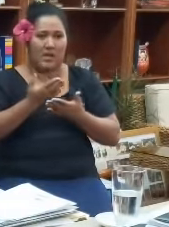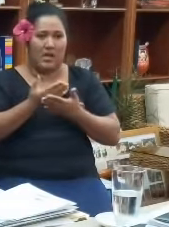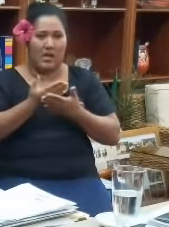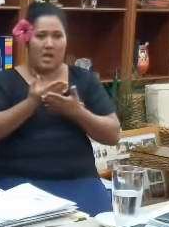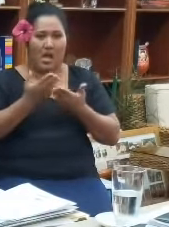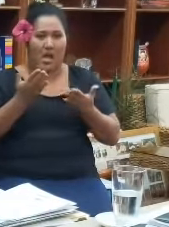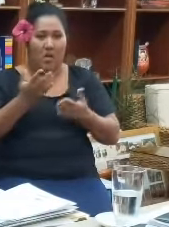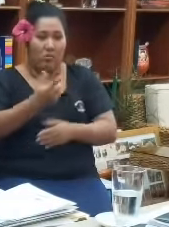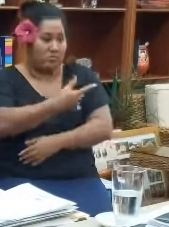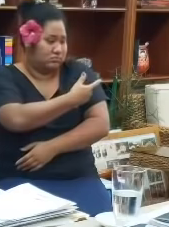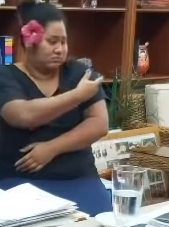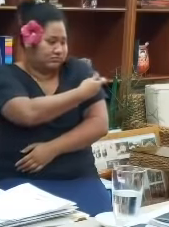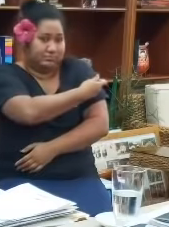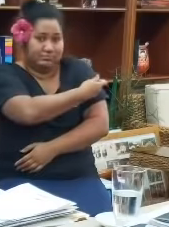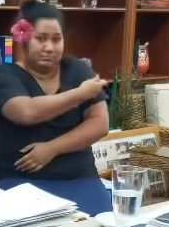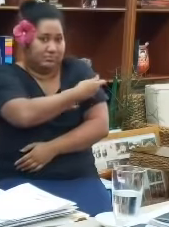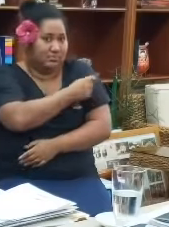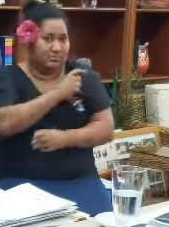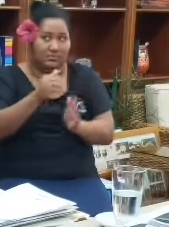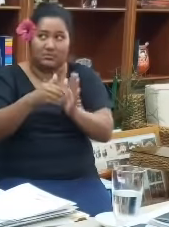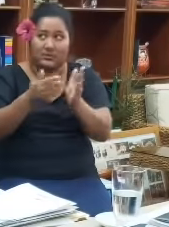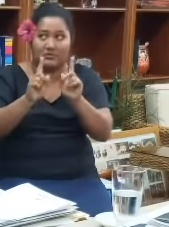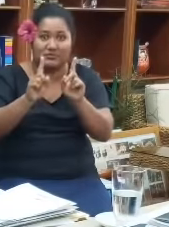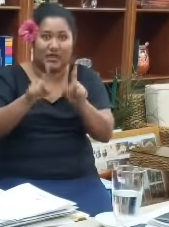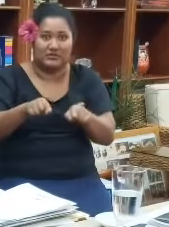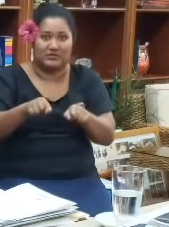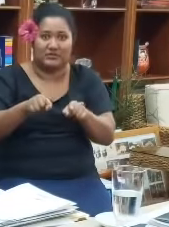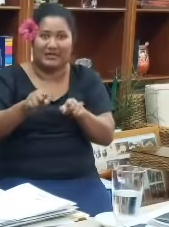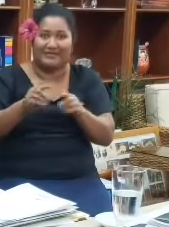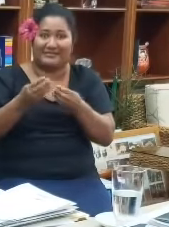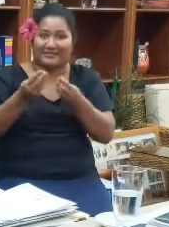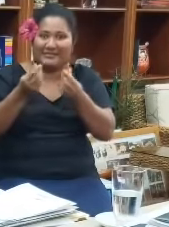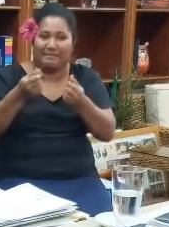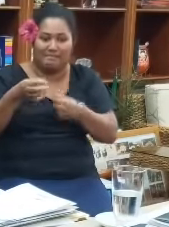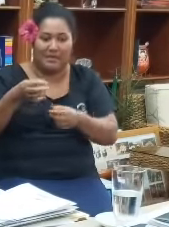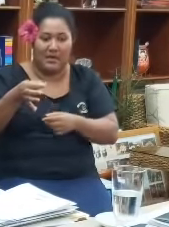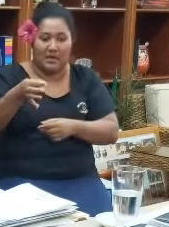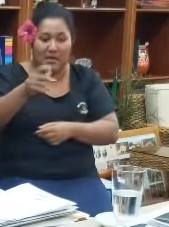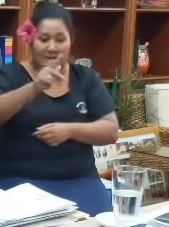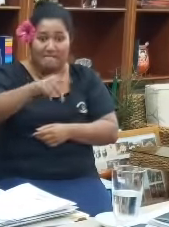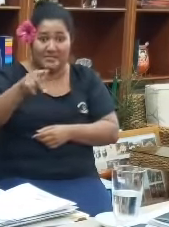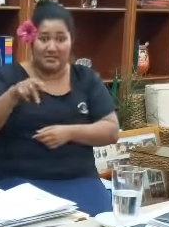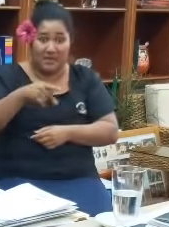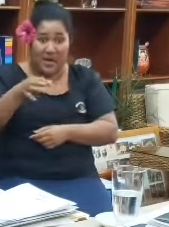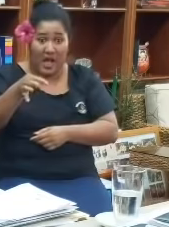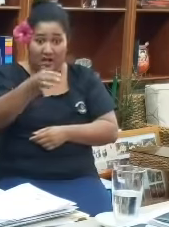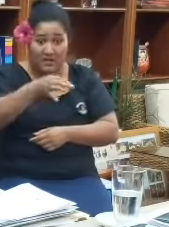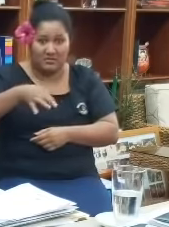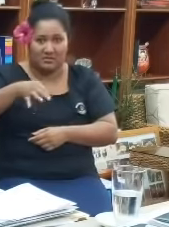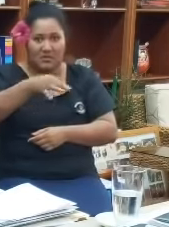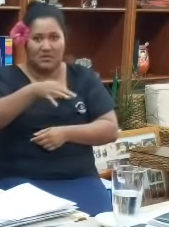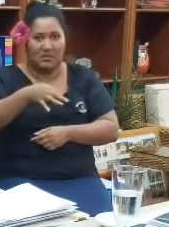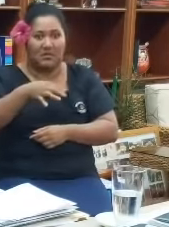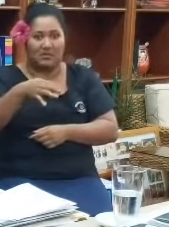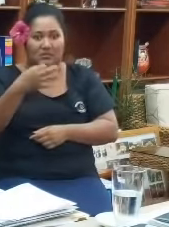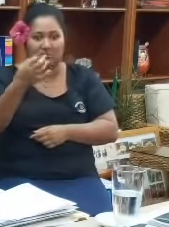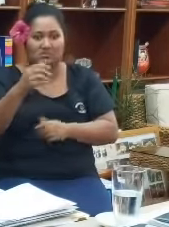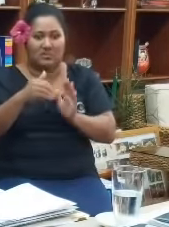o tui nga ia ufai nei. Le ufai na niso motu o Pasifika, ilalo al vavai nga